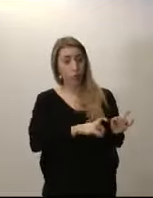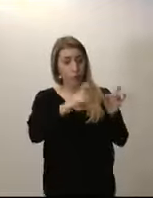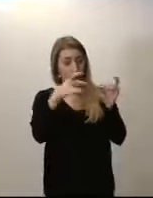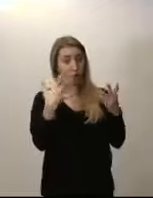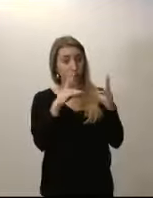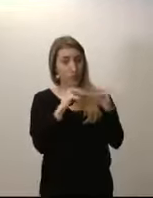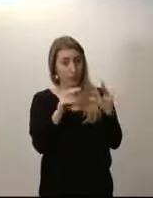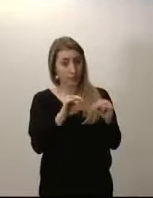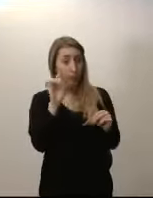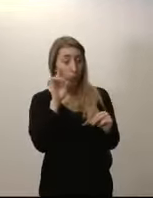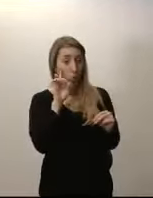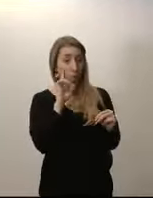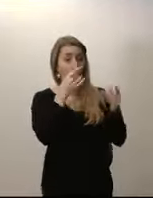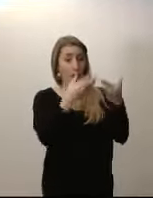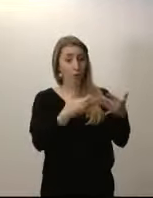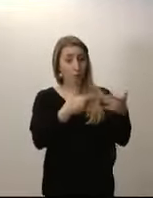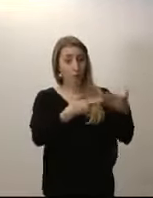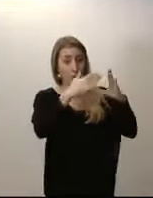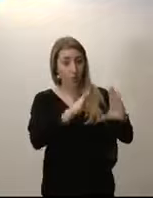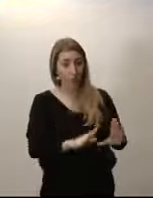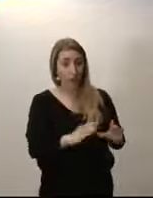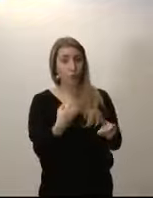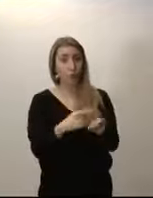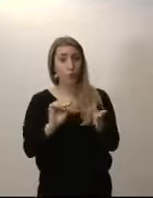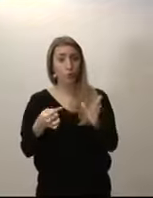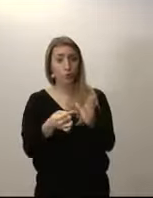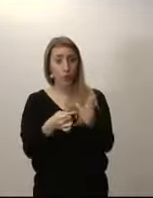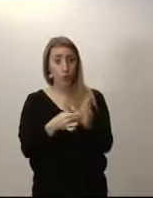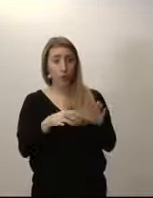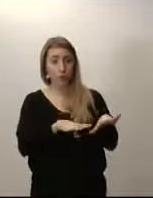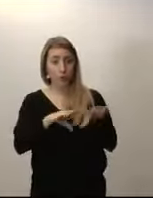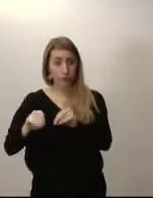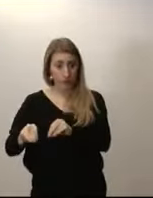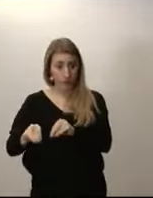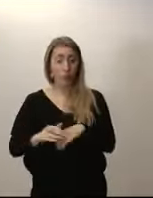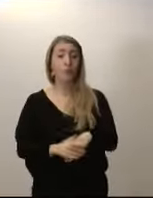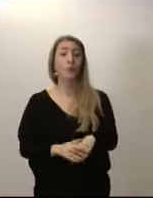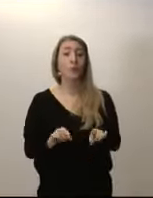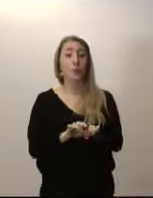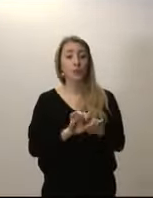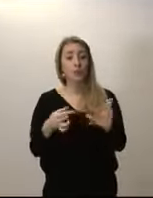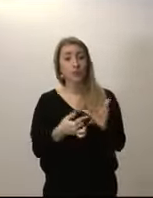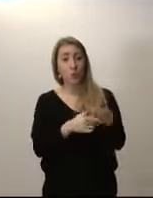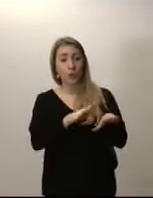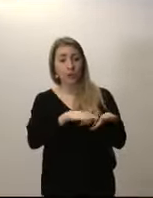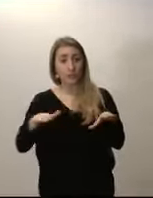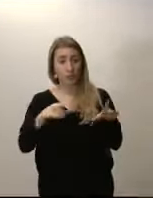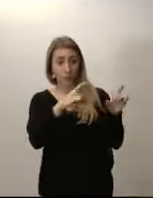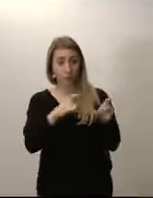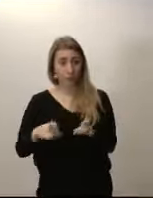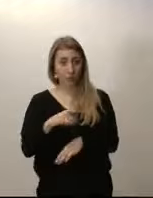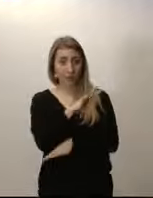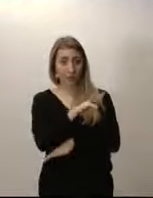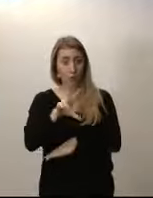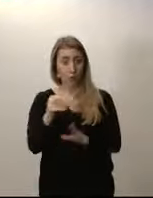avant, un nombre de foyers assujettis et droits de mutation. Les droits de stationnement, qui en 2015 baisse de 43 000